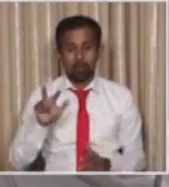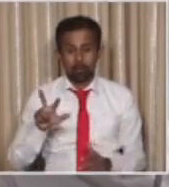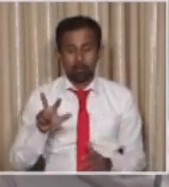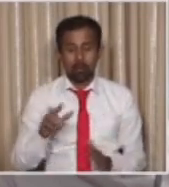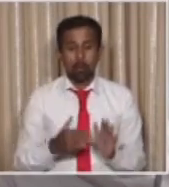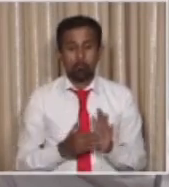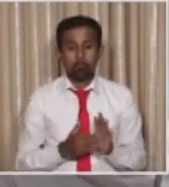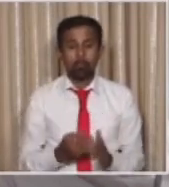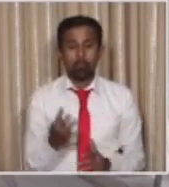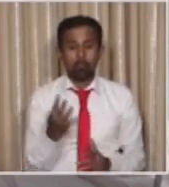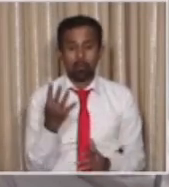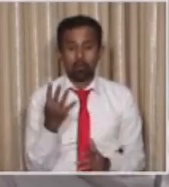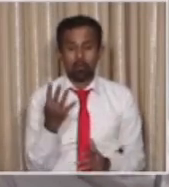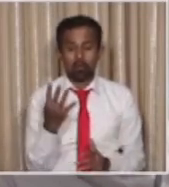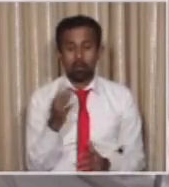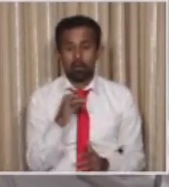මිලියන